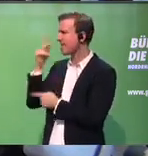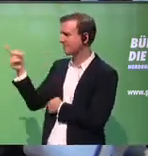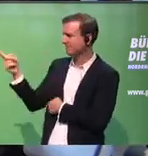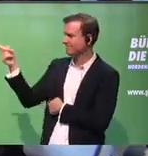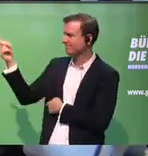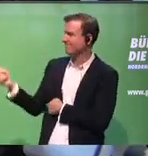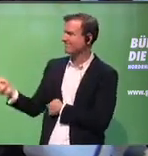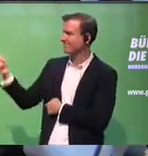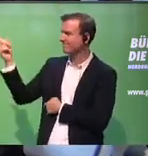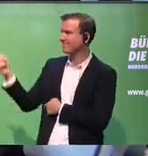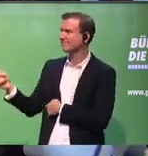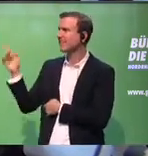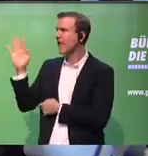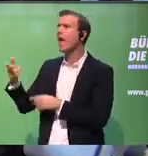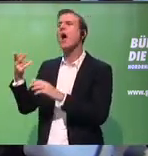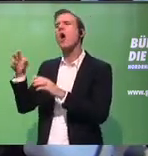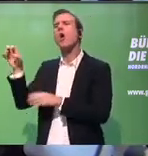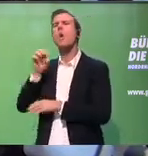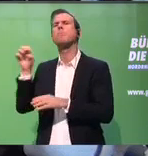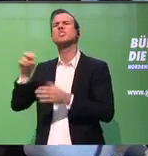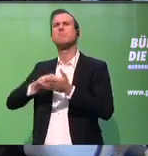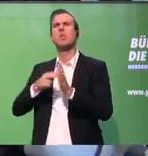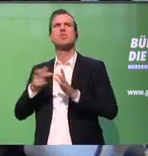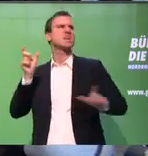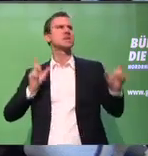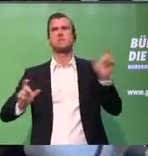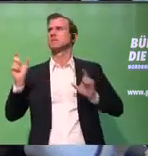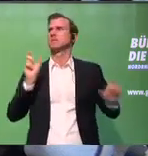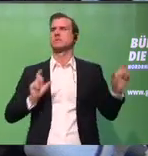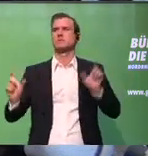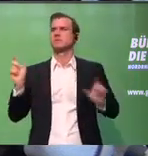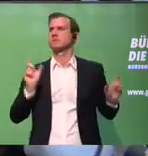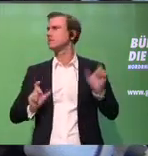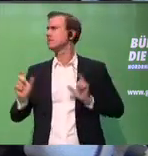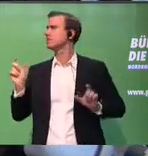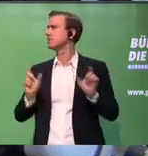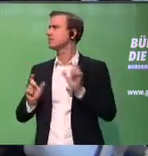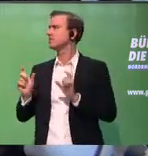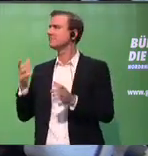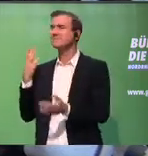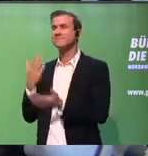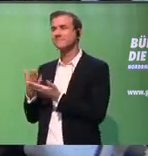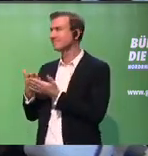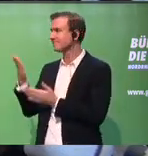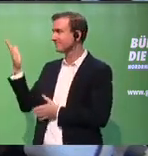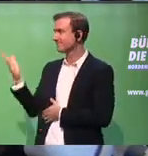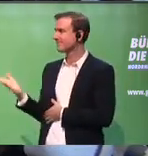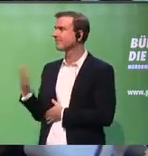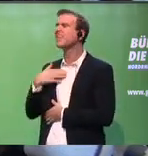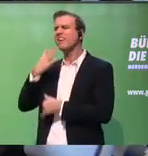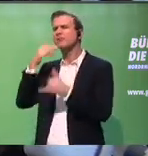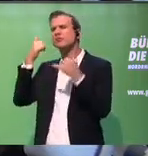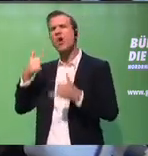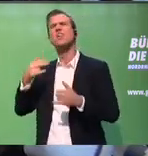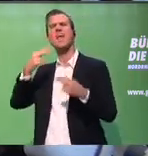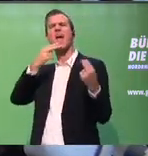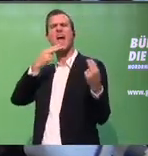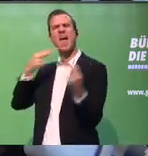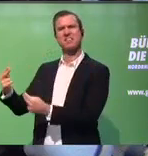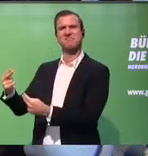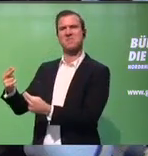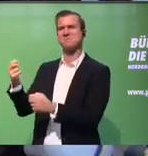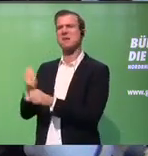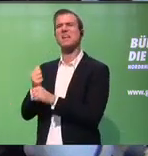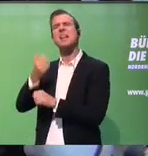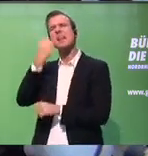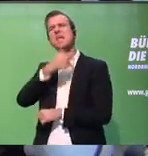die Abschottungspolitik der Europäischen Union. Und da wollen wir heute unsere Antwort gegensetzen. Liebe Freundinnen und